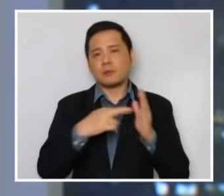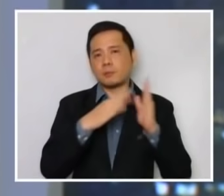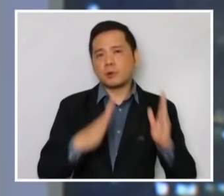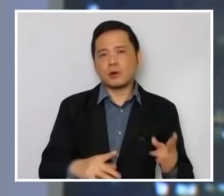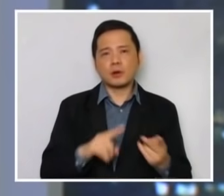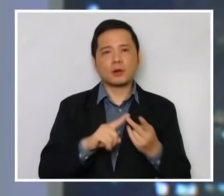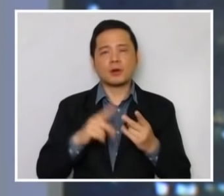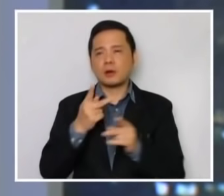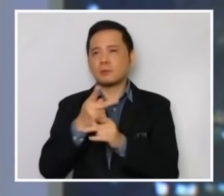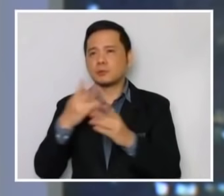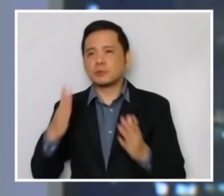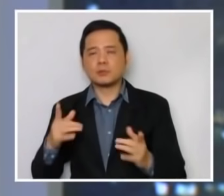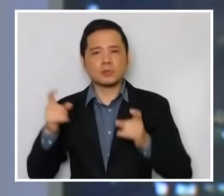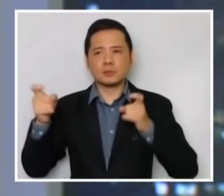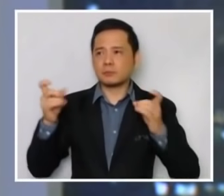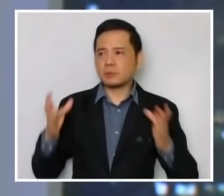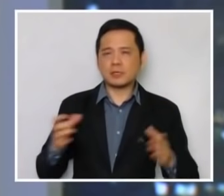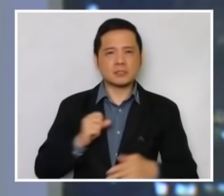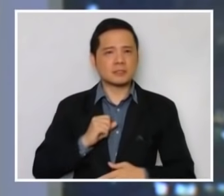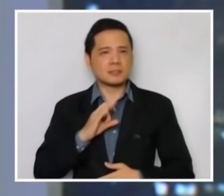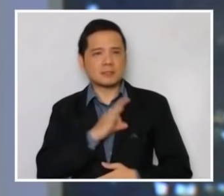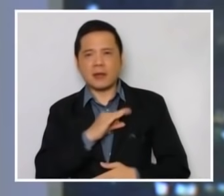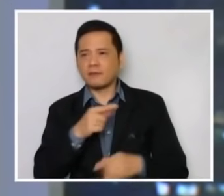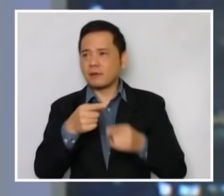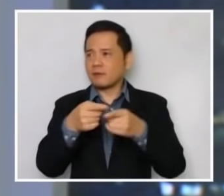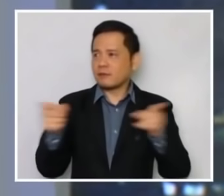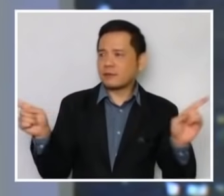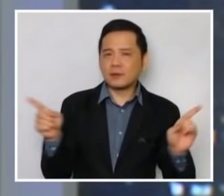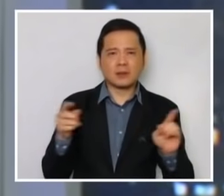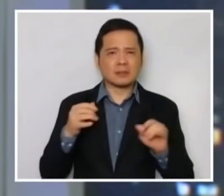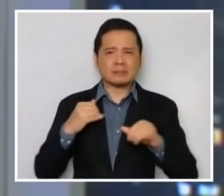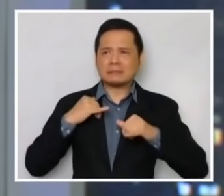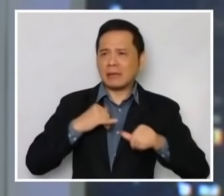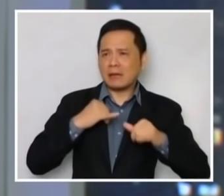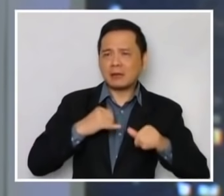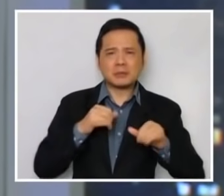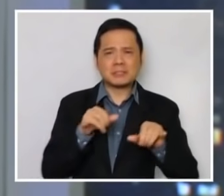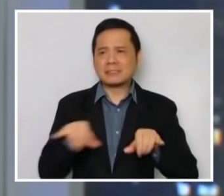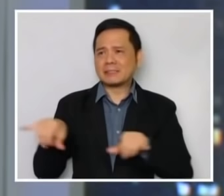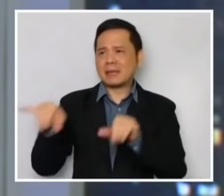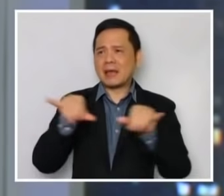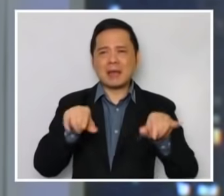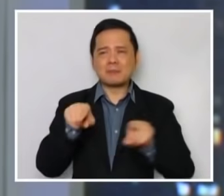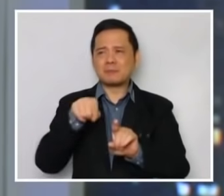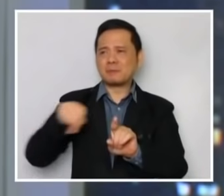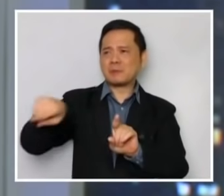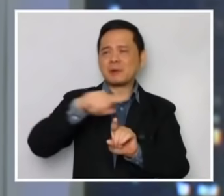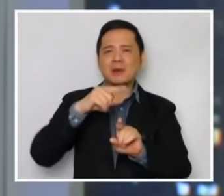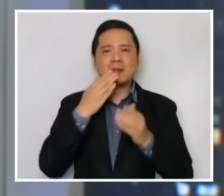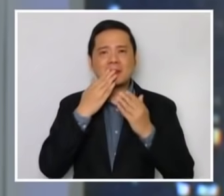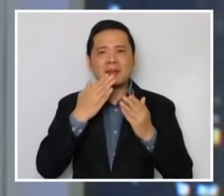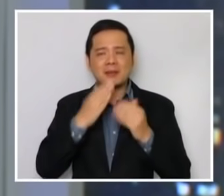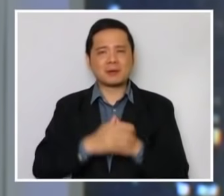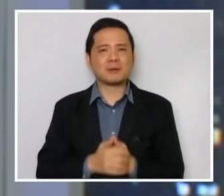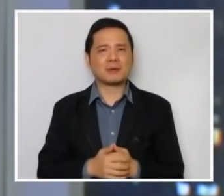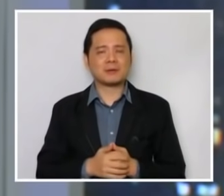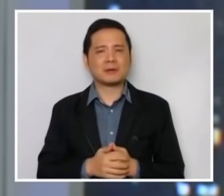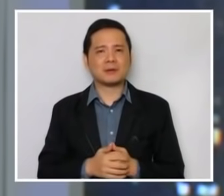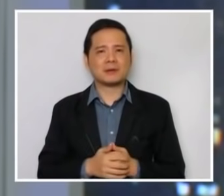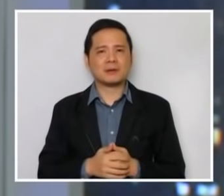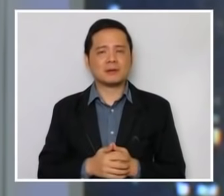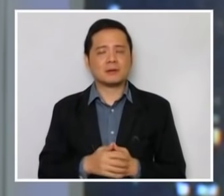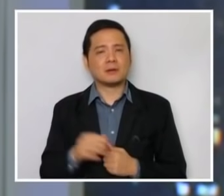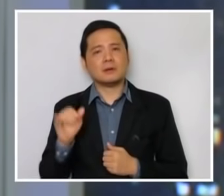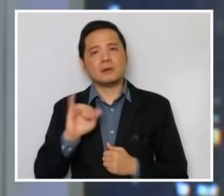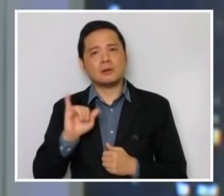producer, staff, at maging sa mga janitor at sa buong persa po ng news and current affairs. Pero sabi nga